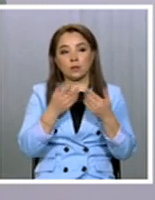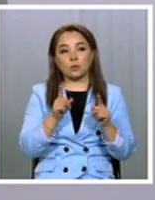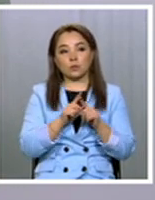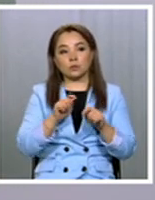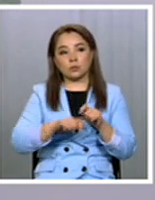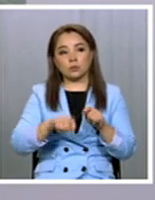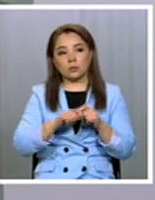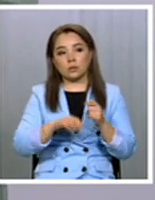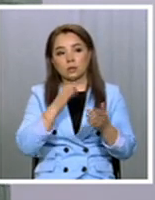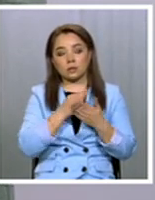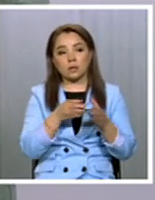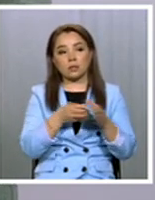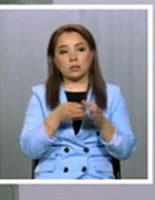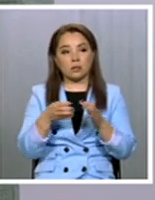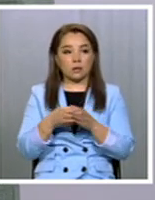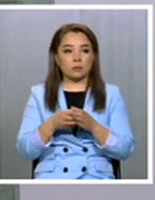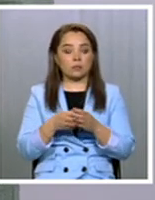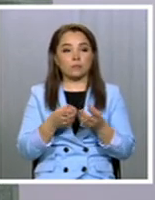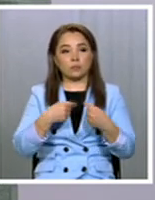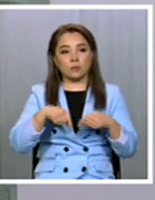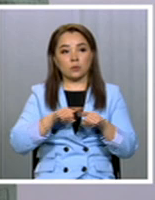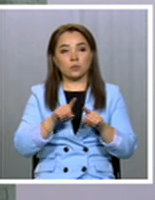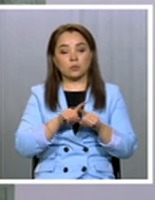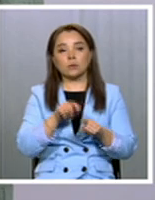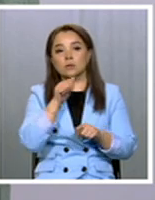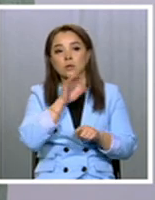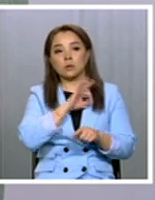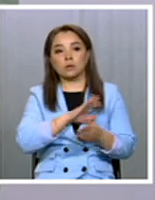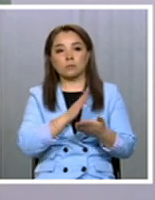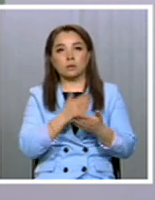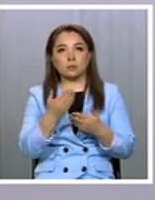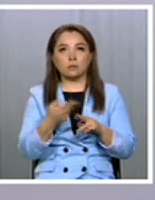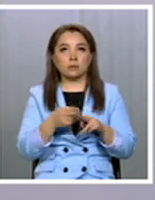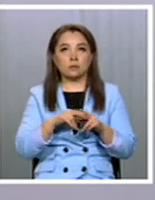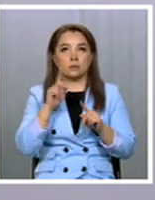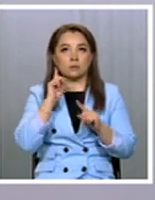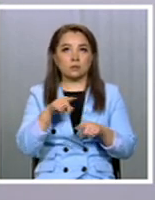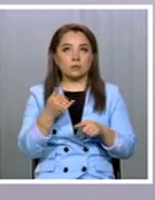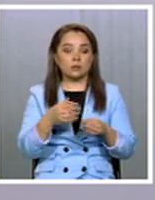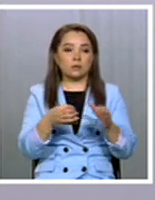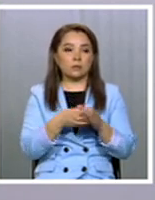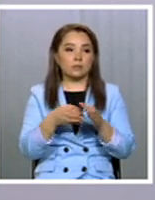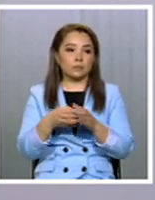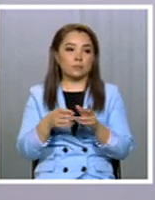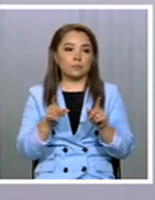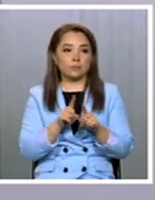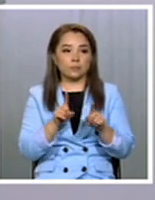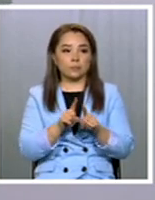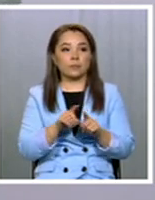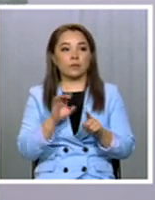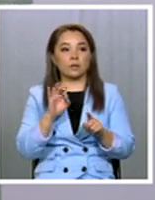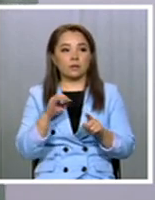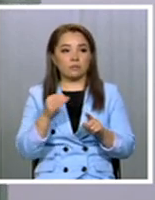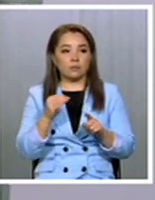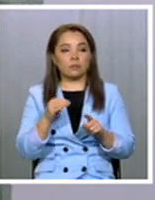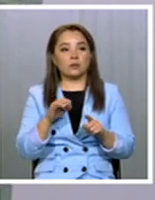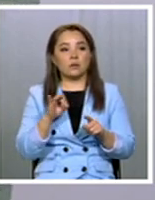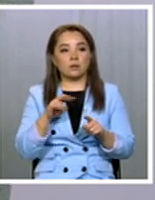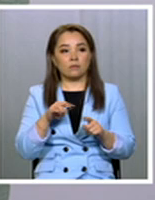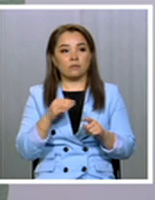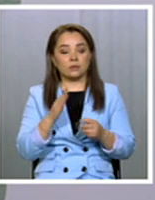үшін тармақталу операторын қолданам. Біз білеміз, тармақталу операторы if, else